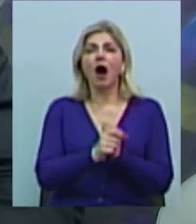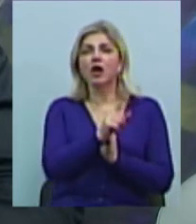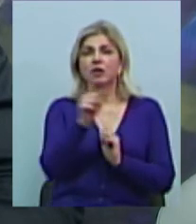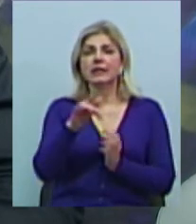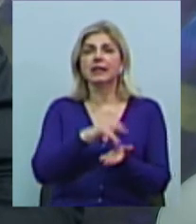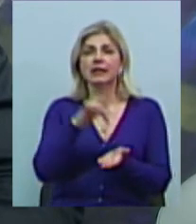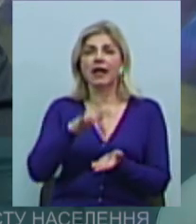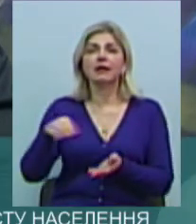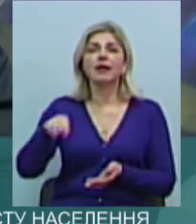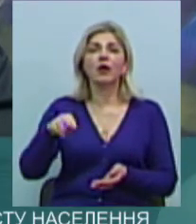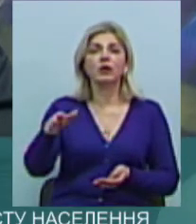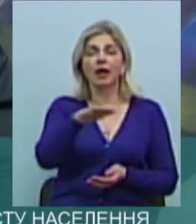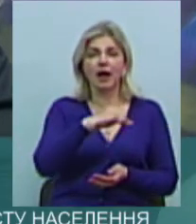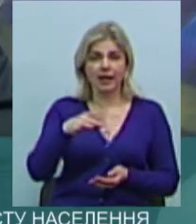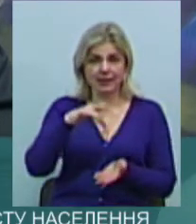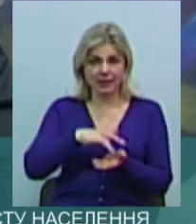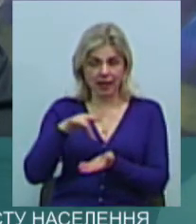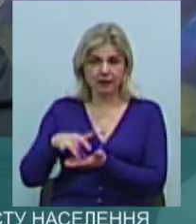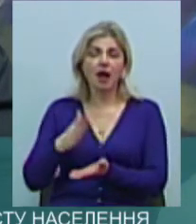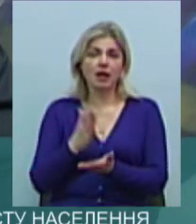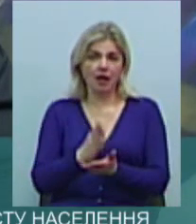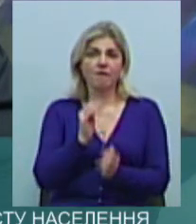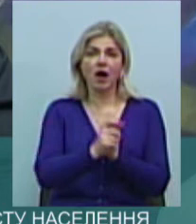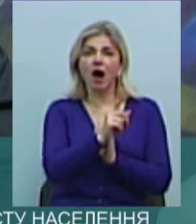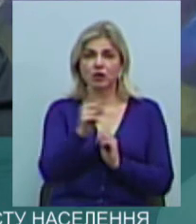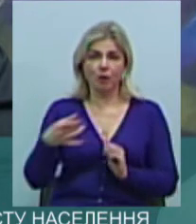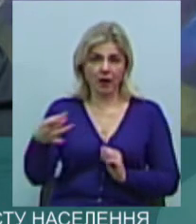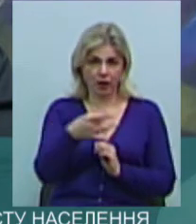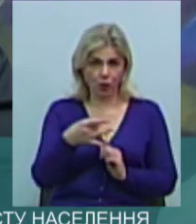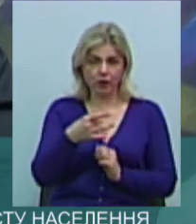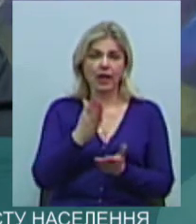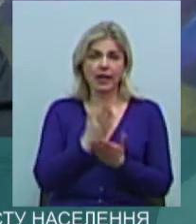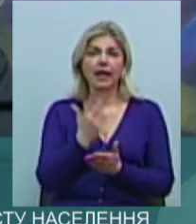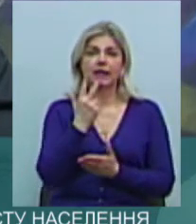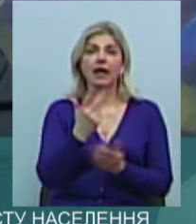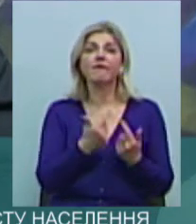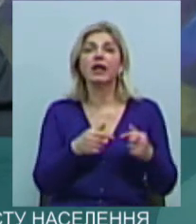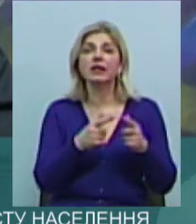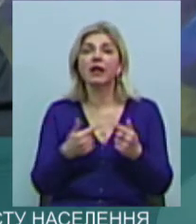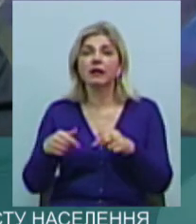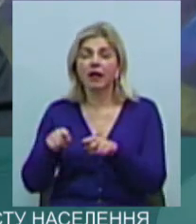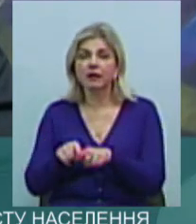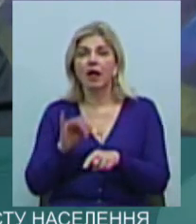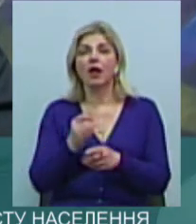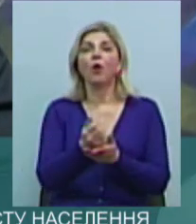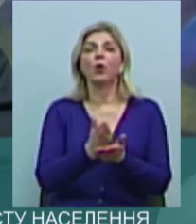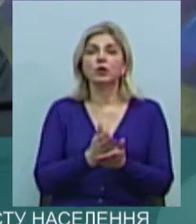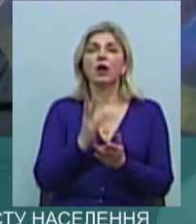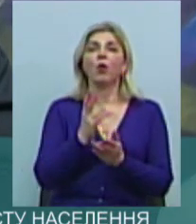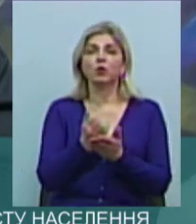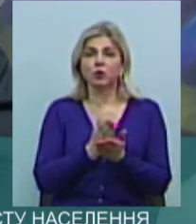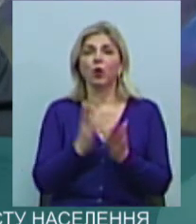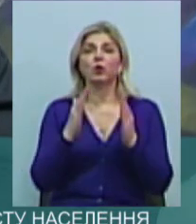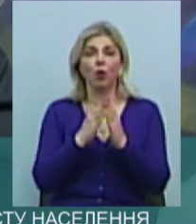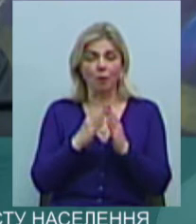районі. Можливо, не всі їх знають, але в кожному територіальному центрі є три відділення. Це відділення надання послуг дома, соціальних